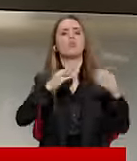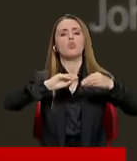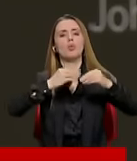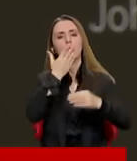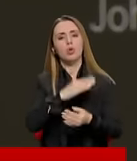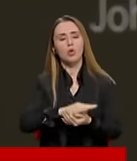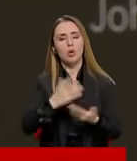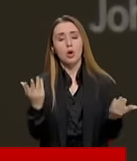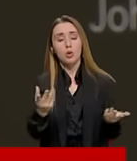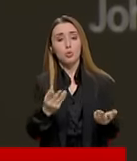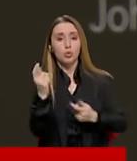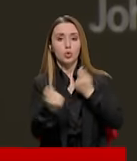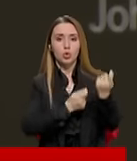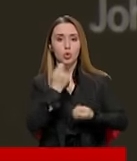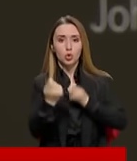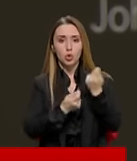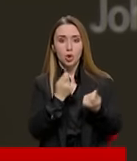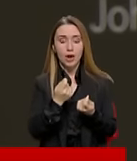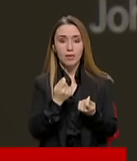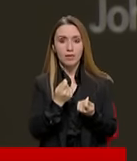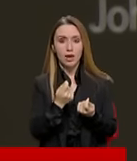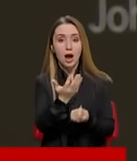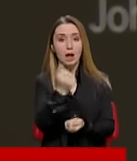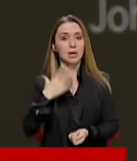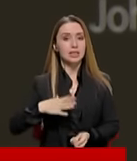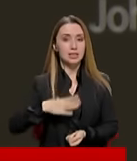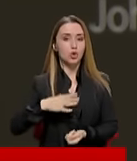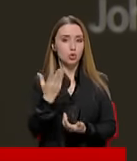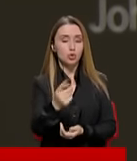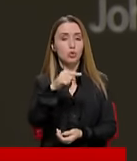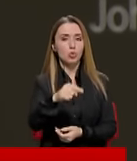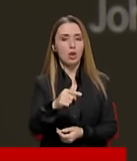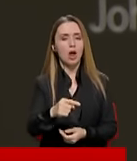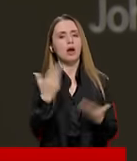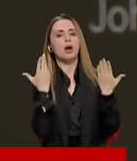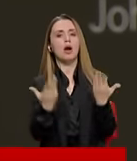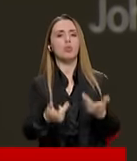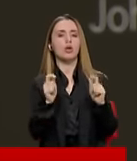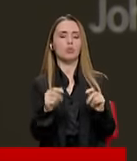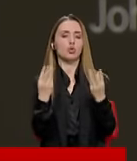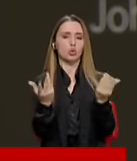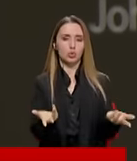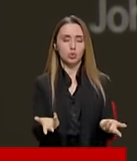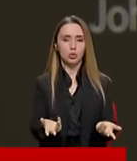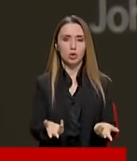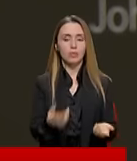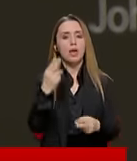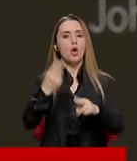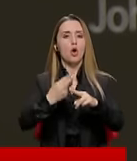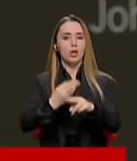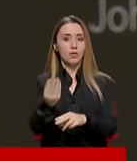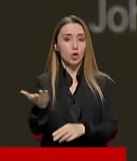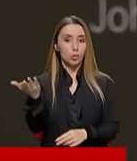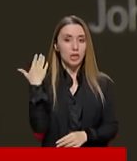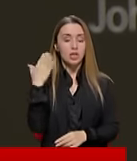Siz böyle bir göreve Talip olduğunuz da zaten bunları peşinden kabul etmiş sayılırsınız şöyle örnek veriyorum